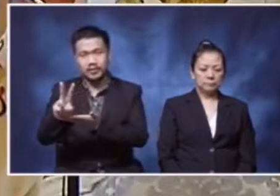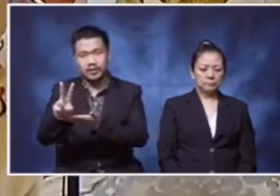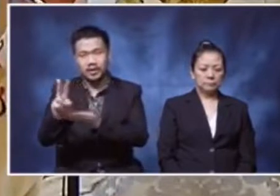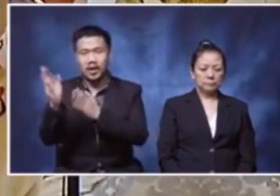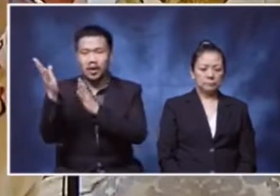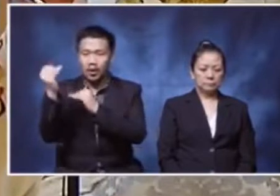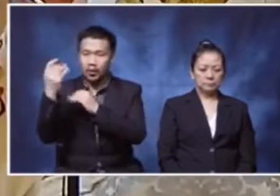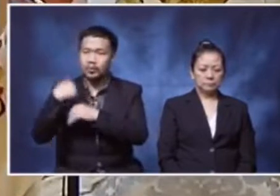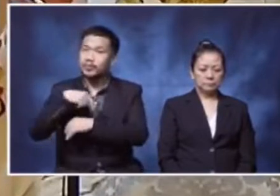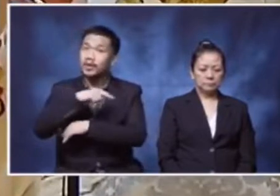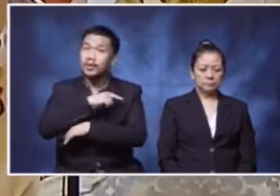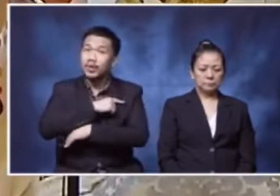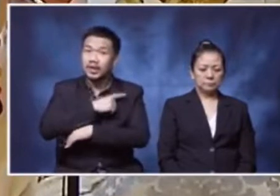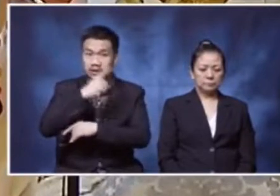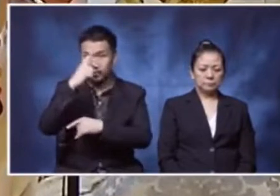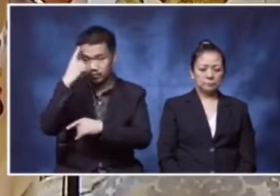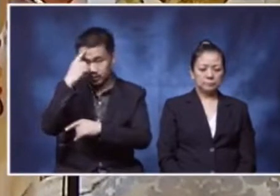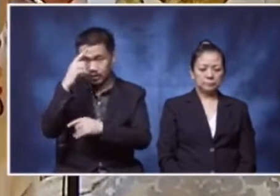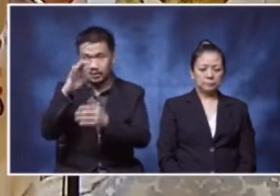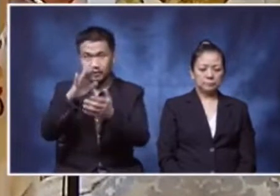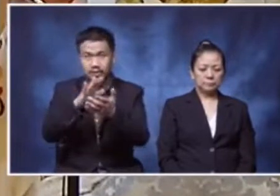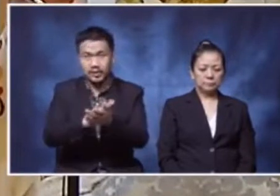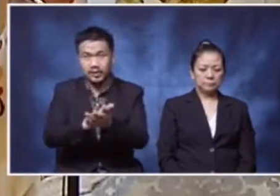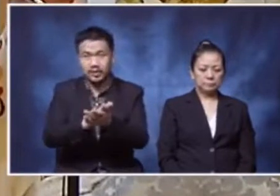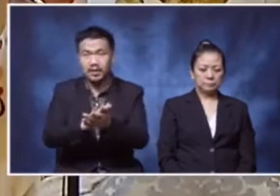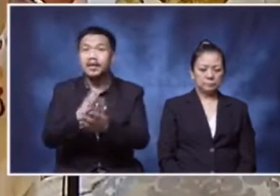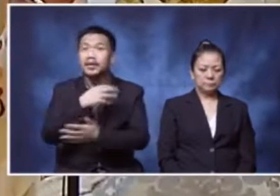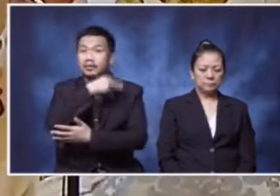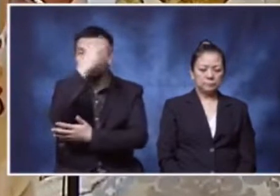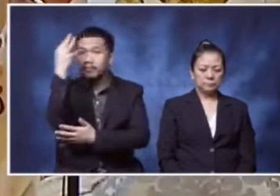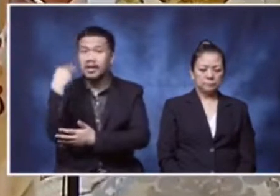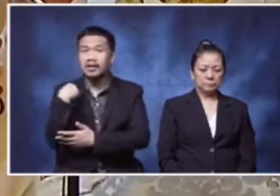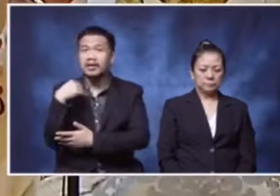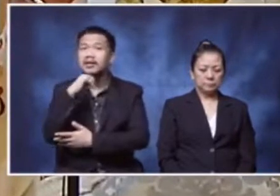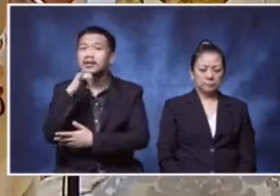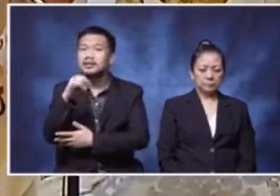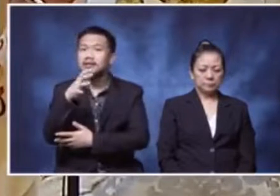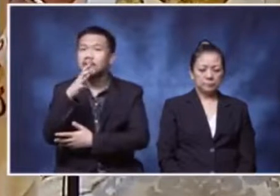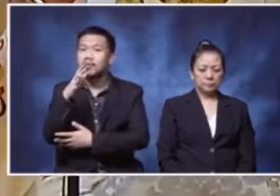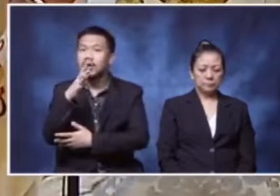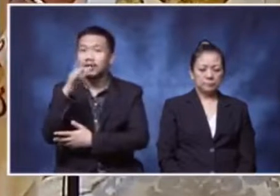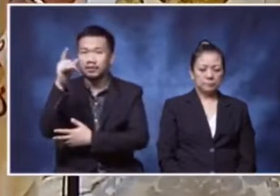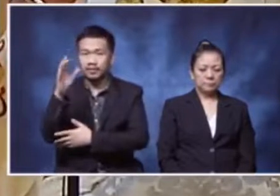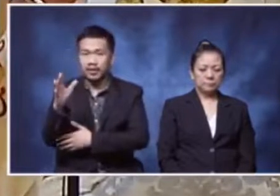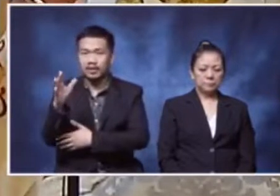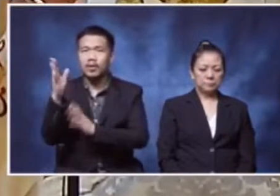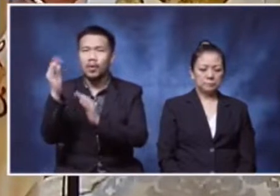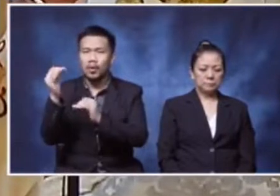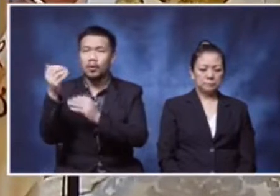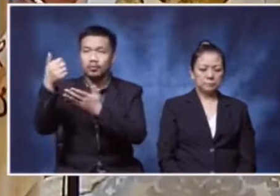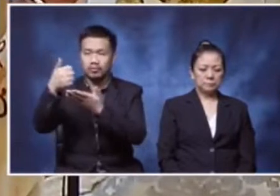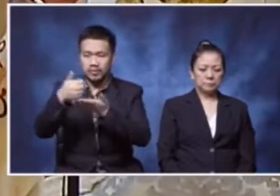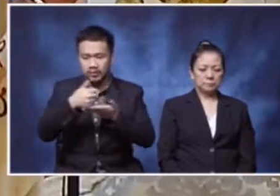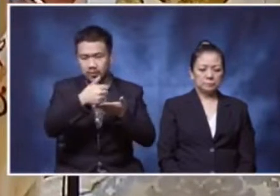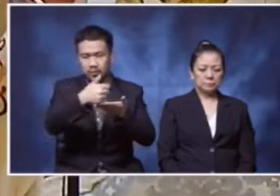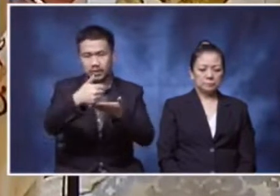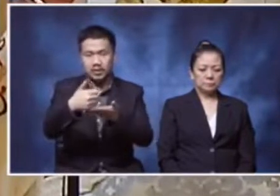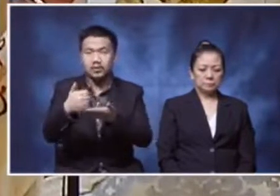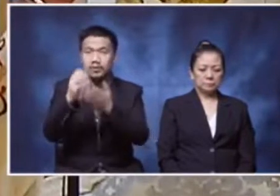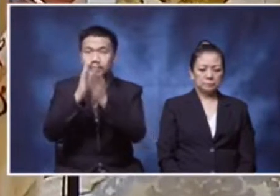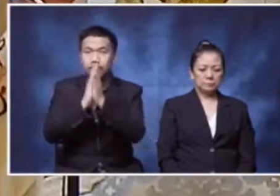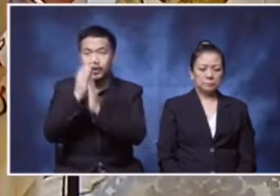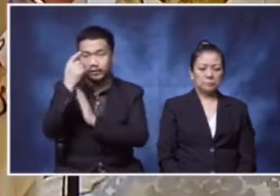kaming sumasampalatayang siya'y ina ng Diyos, ay matulungan niyang dumalangin sa iyo